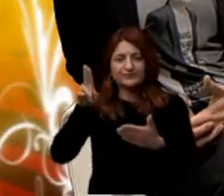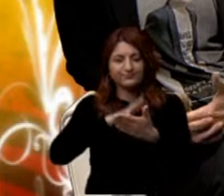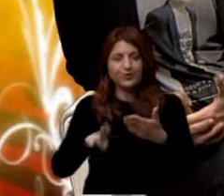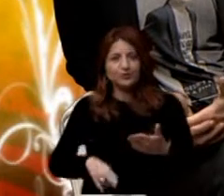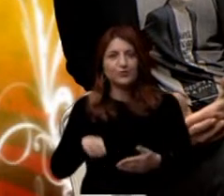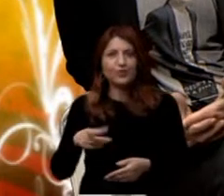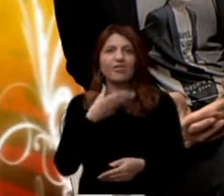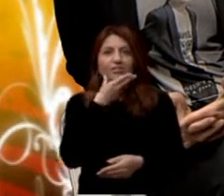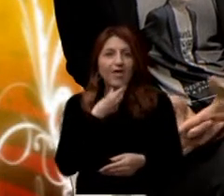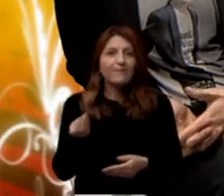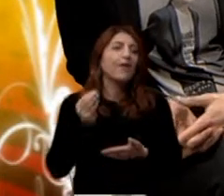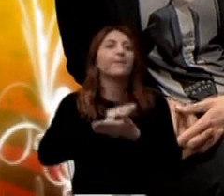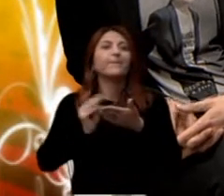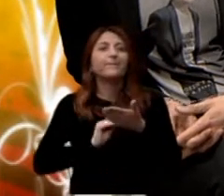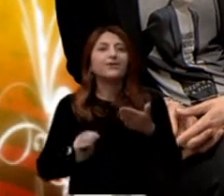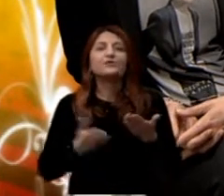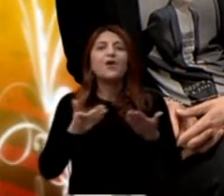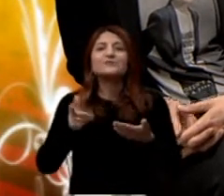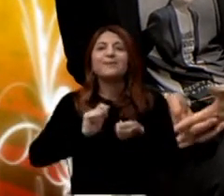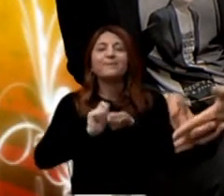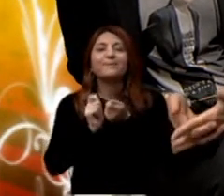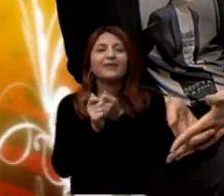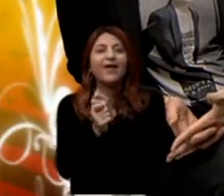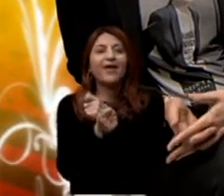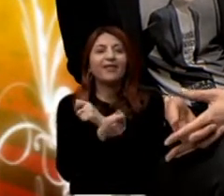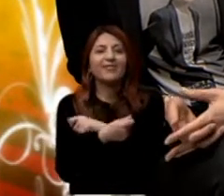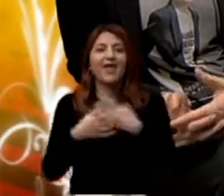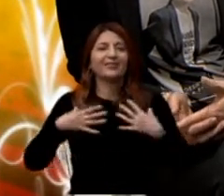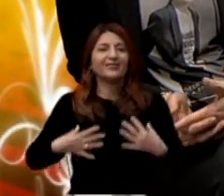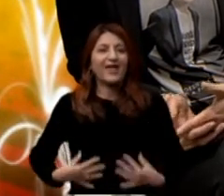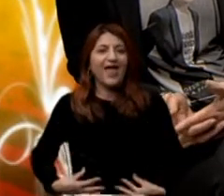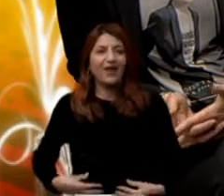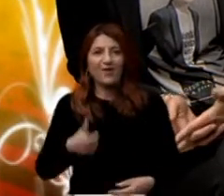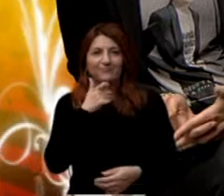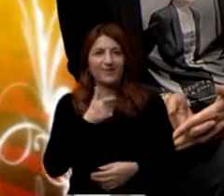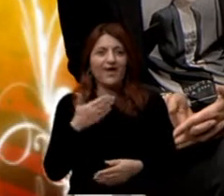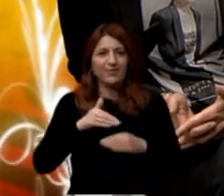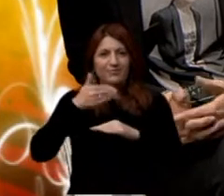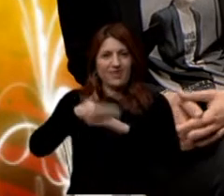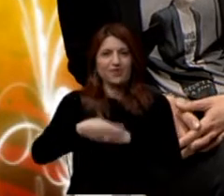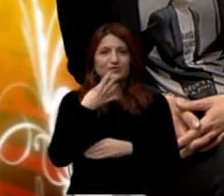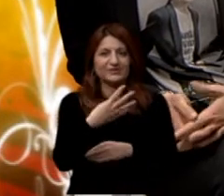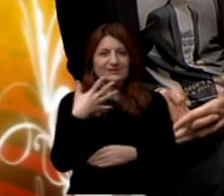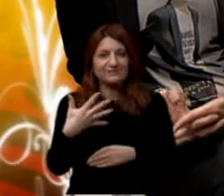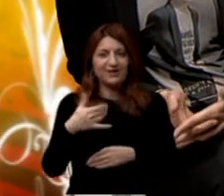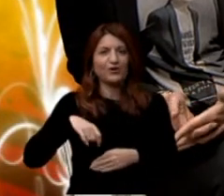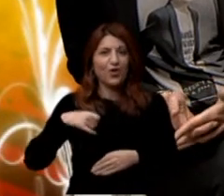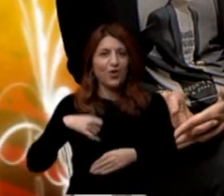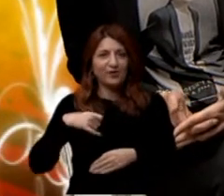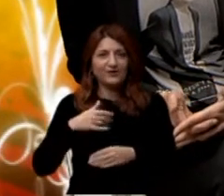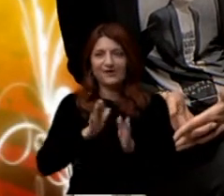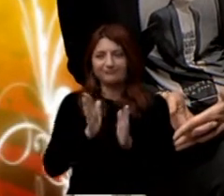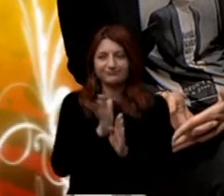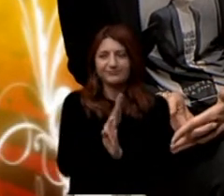sažima kako se mijenja sastav tijela u starijoj dobi. Ono što mi znamo je da se nakon 45. godine